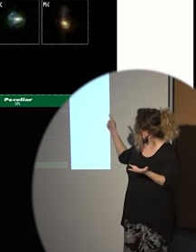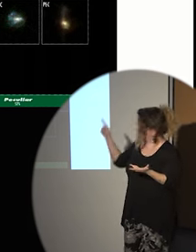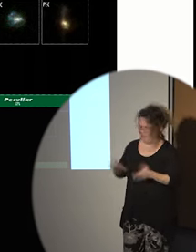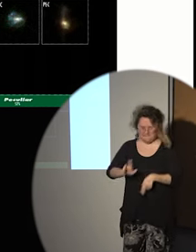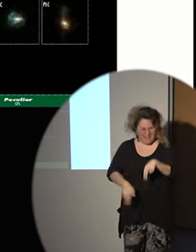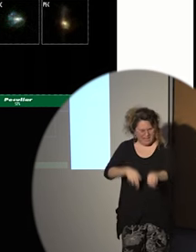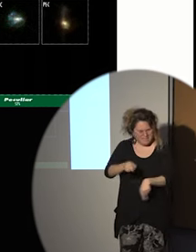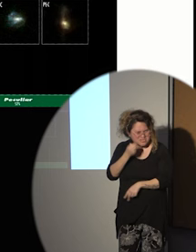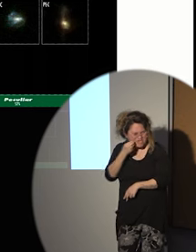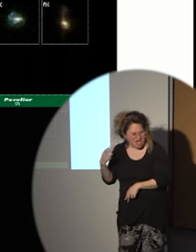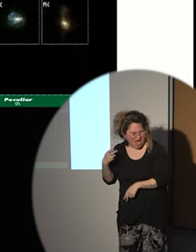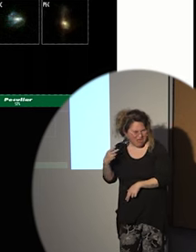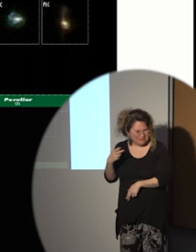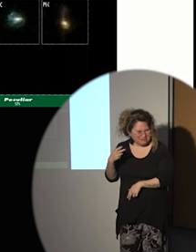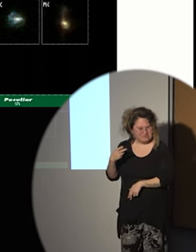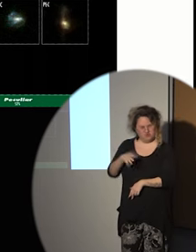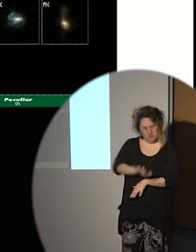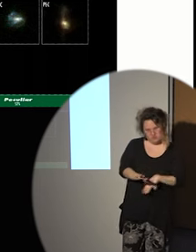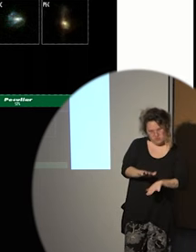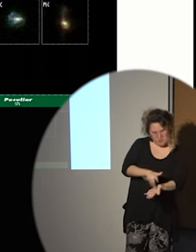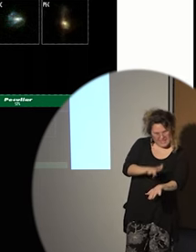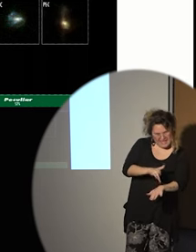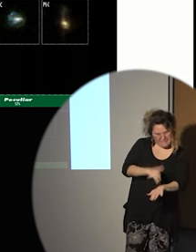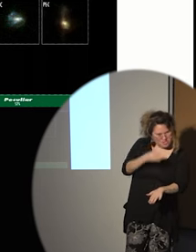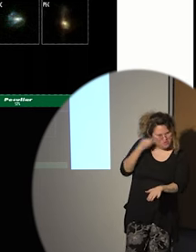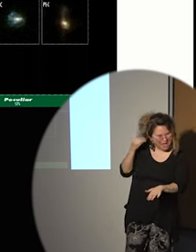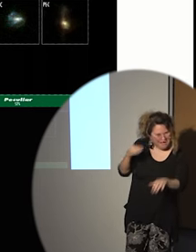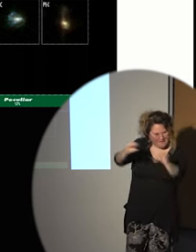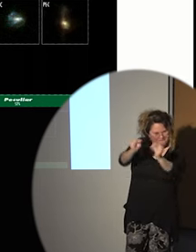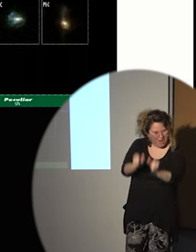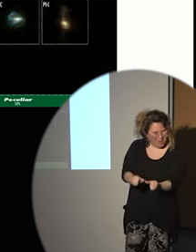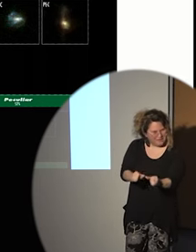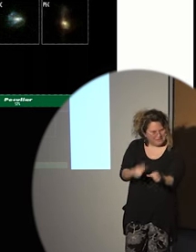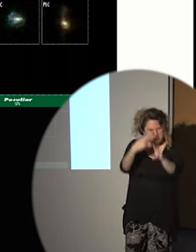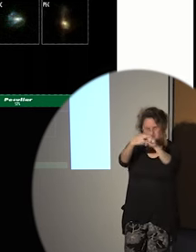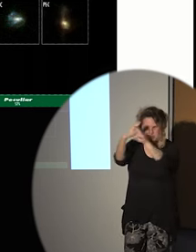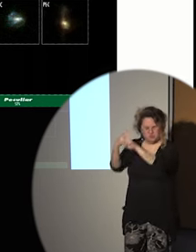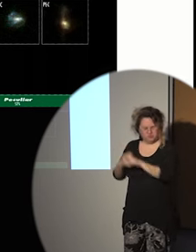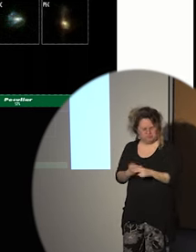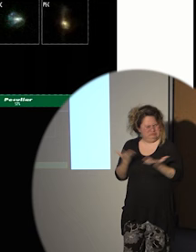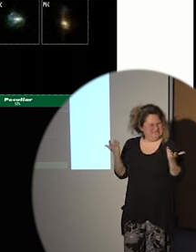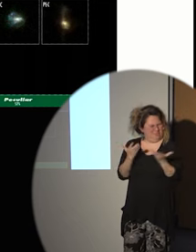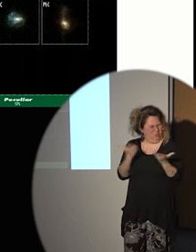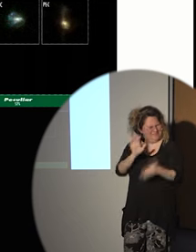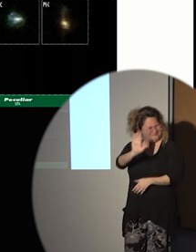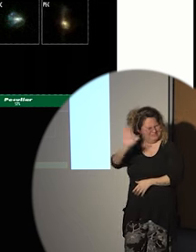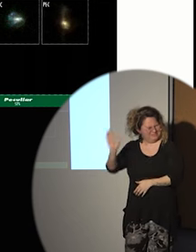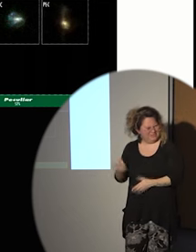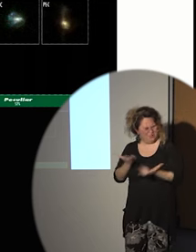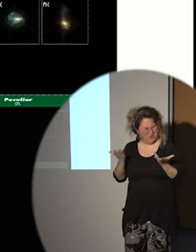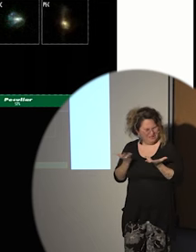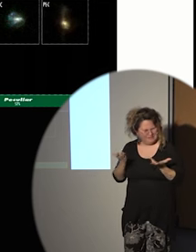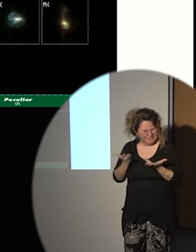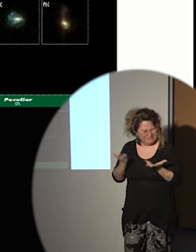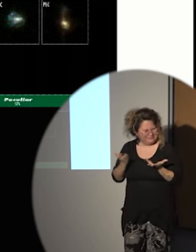Vous voyez, on leur a donné des petits noms à ces galaxies parce qu'on ne comprenait pas très bien qu'est-ce que c'était que ces galaxies. Et c'est rien d'autre, ces galaxies sont rien d'autre